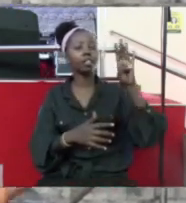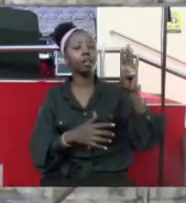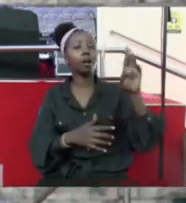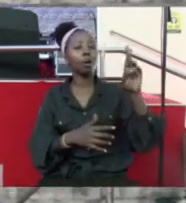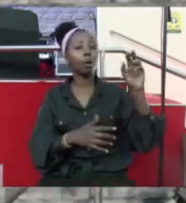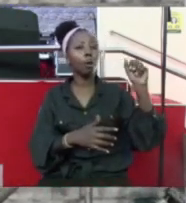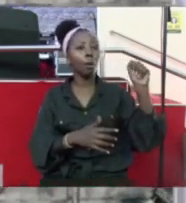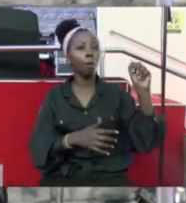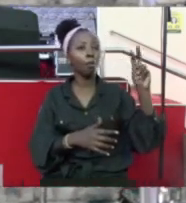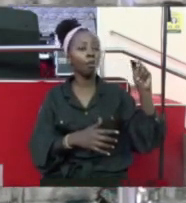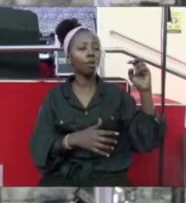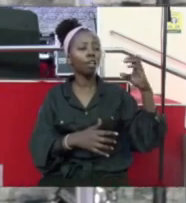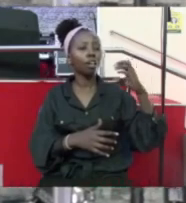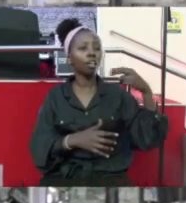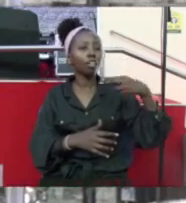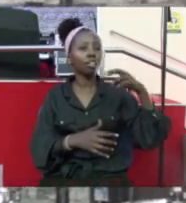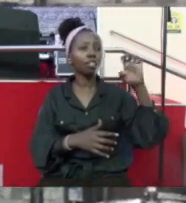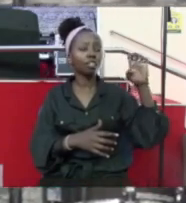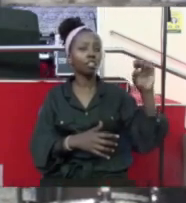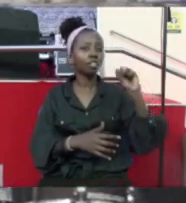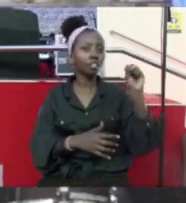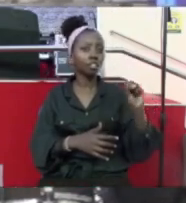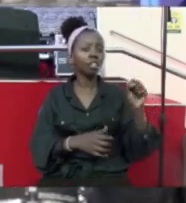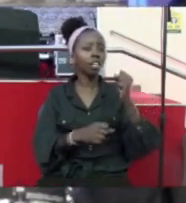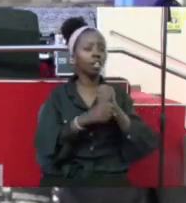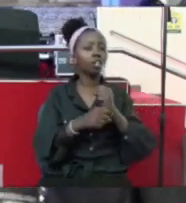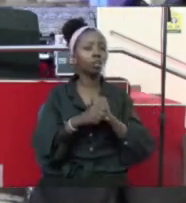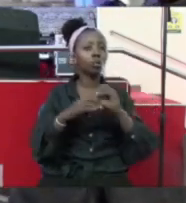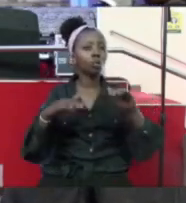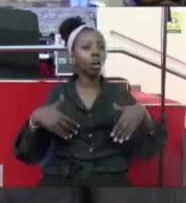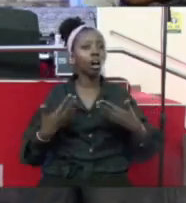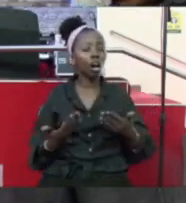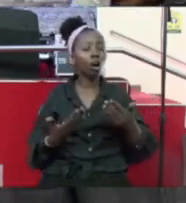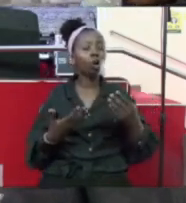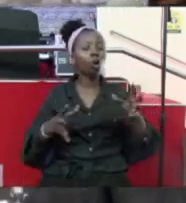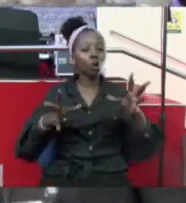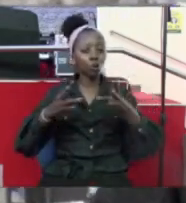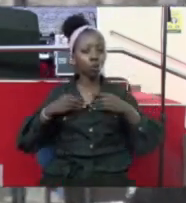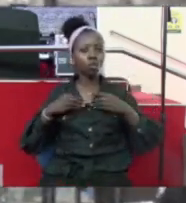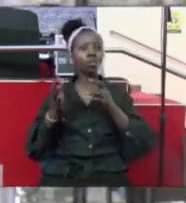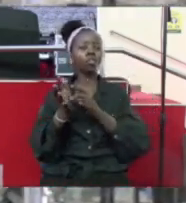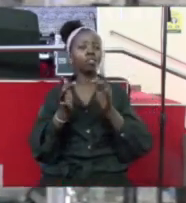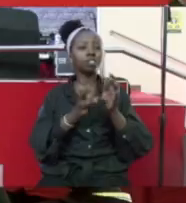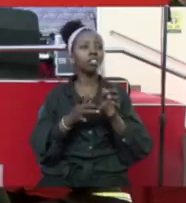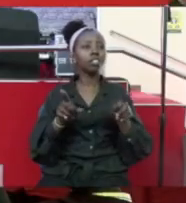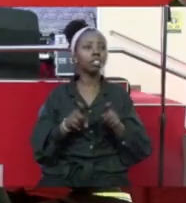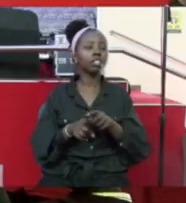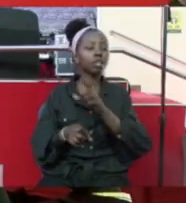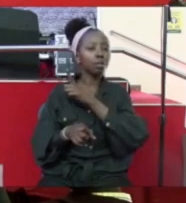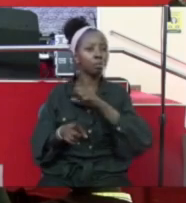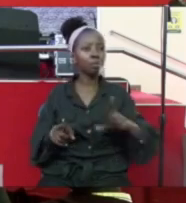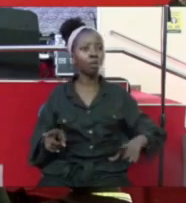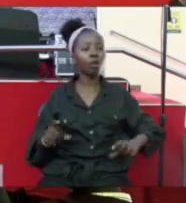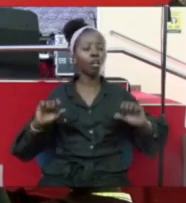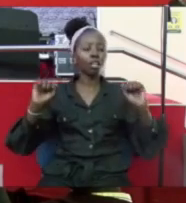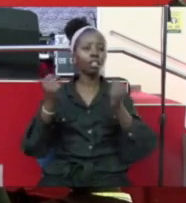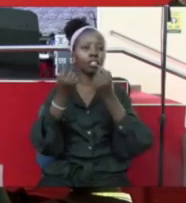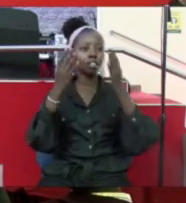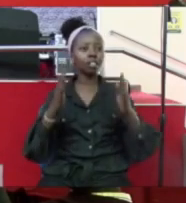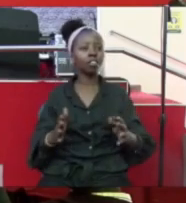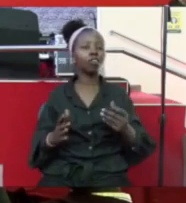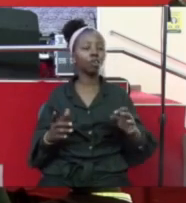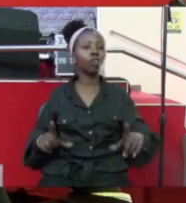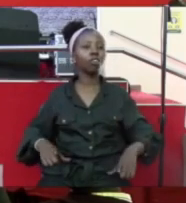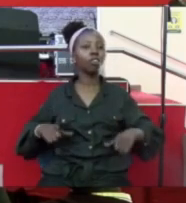ndio matawi. And this you can do by receiving Jesus as Lord and Savior of your life. Na hili uwezo kalifanya kwa kumpokea Yesu kama Bwana na Mwokozi wa